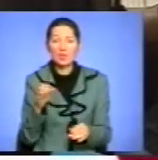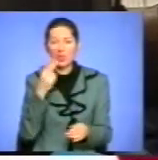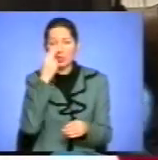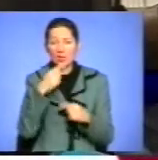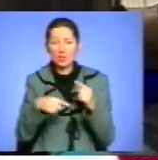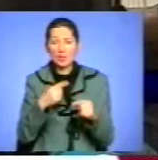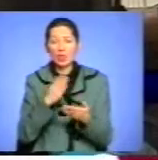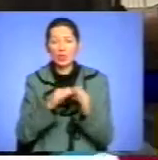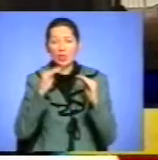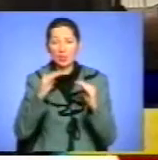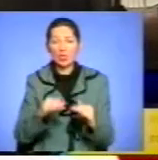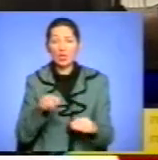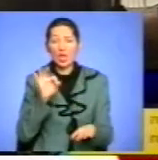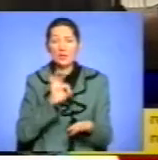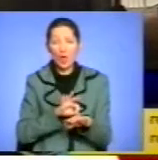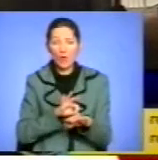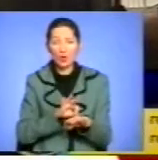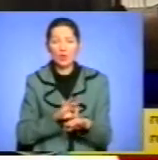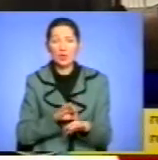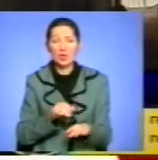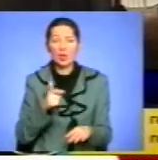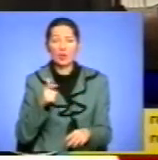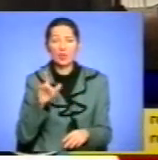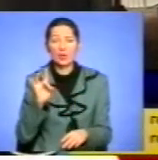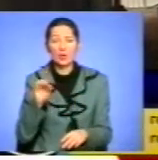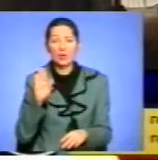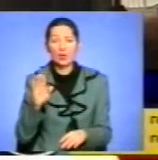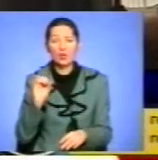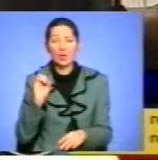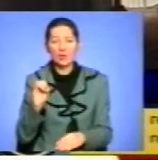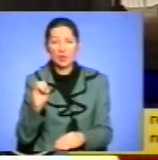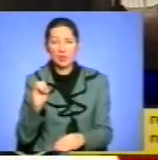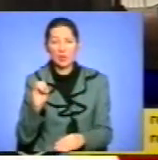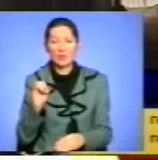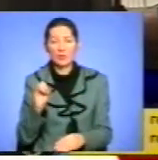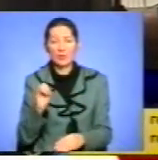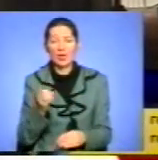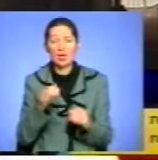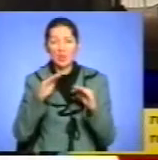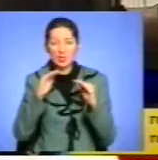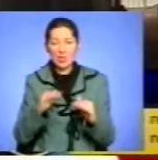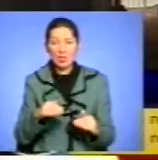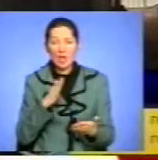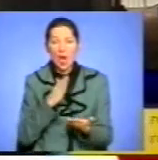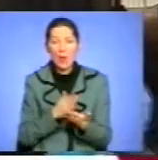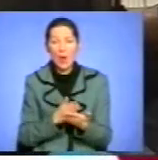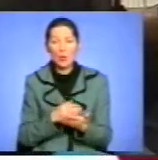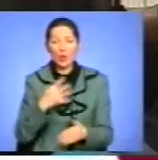спостерігаємо зниження захворюваності на гострі респіраторно-вірусні інфекції. Зниження маємо